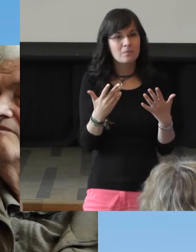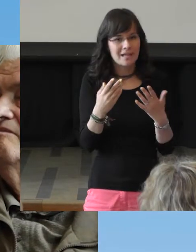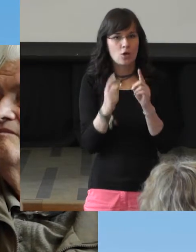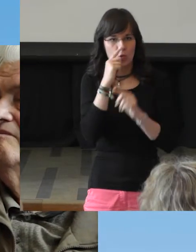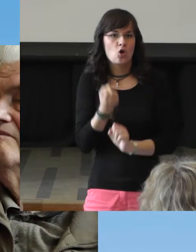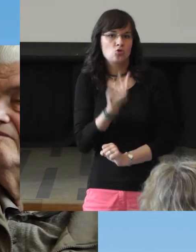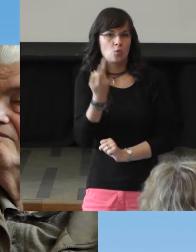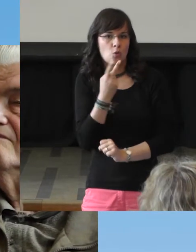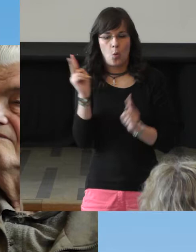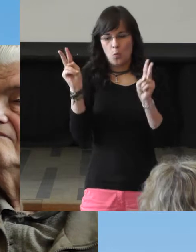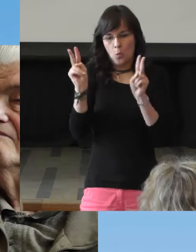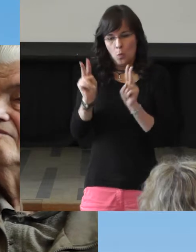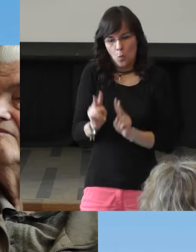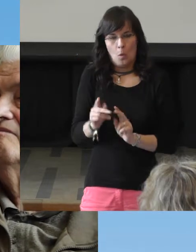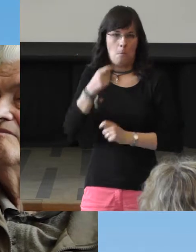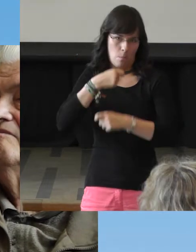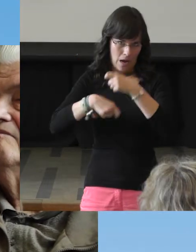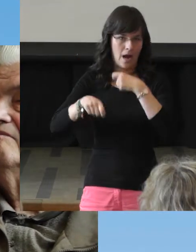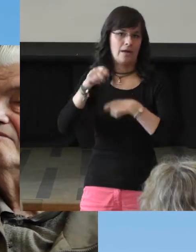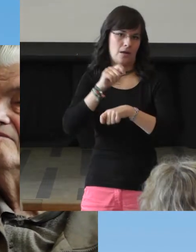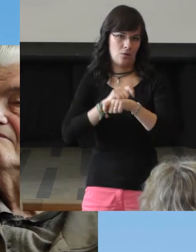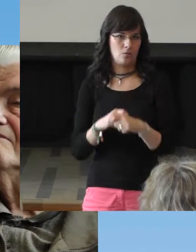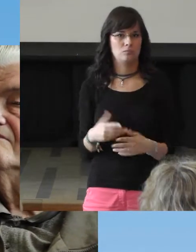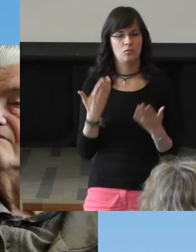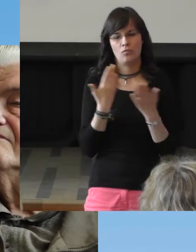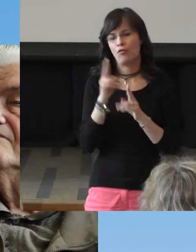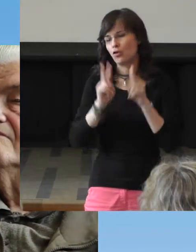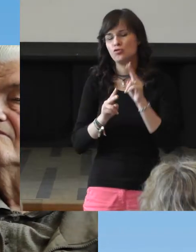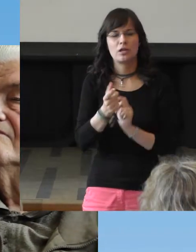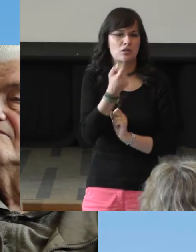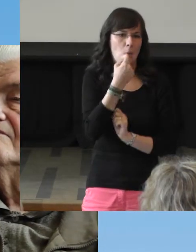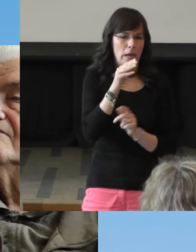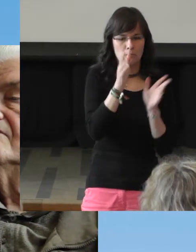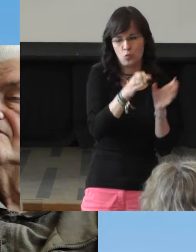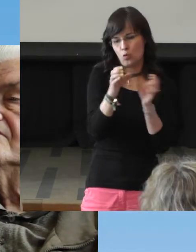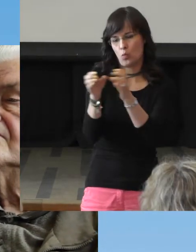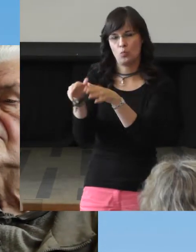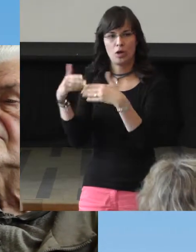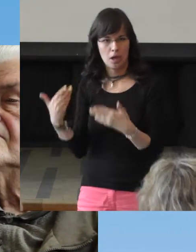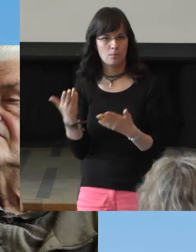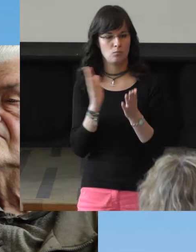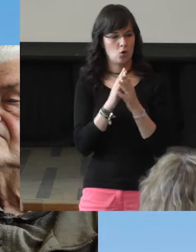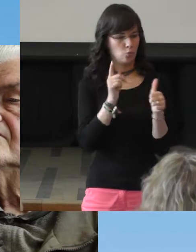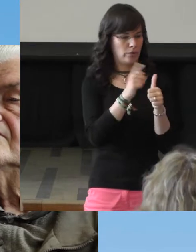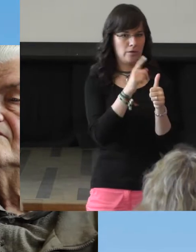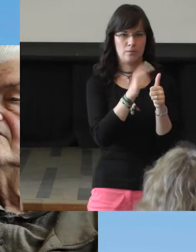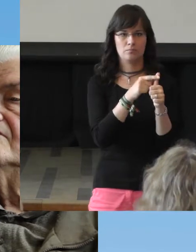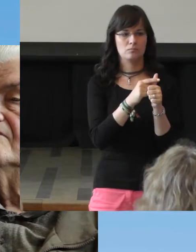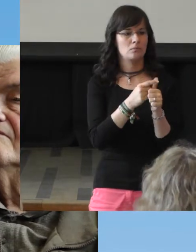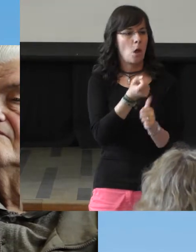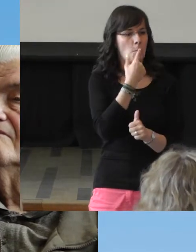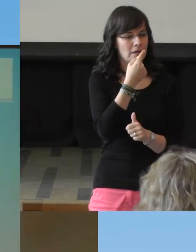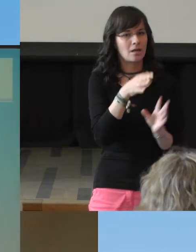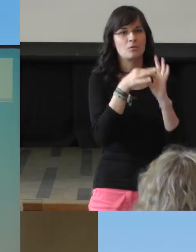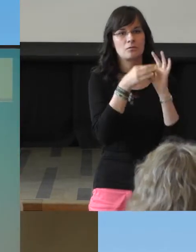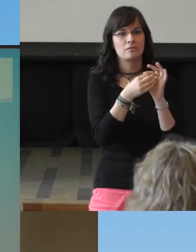Therapie und hier gibt es im Prinzip verschiedene Medikamentengruppen, die man probieren kann. Es gibt einmal Medikamente aus dem Bereich der